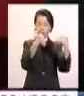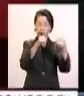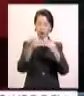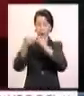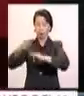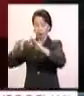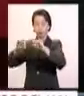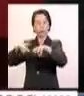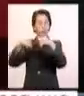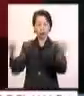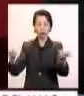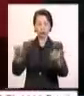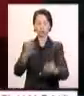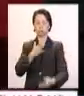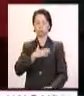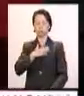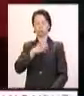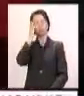Pengalaman saya